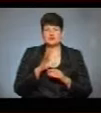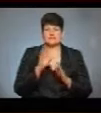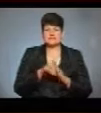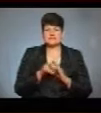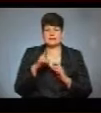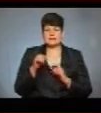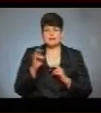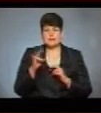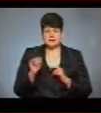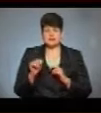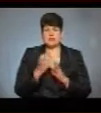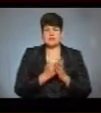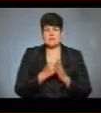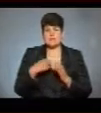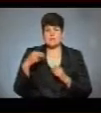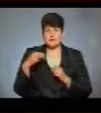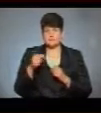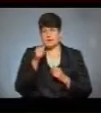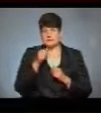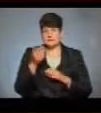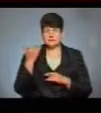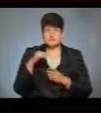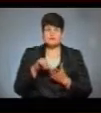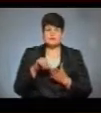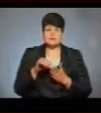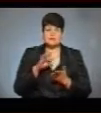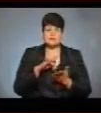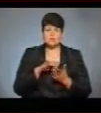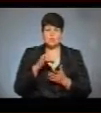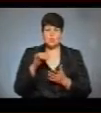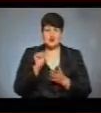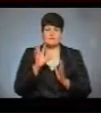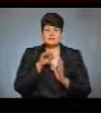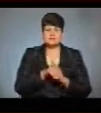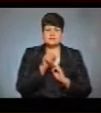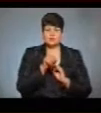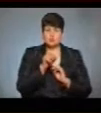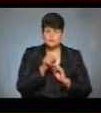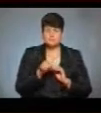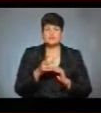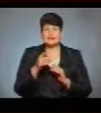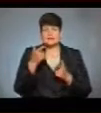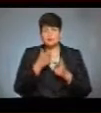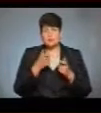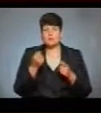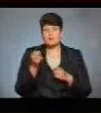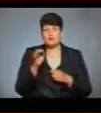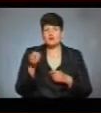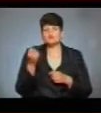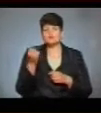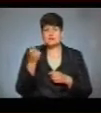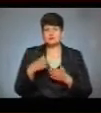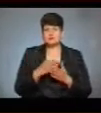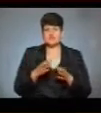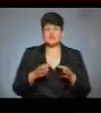про кандидатів у президенти. Місяць тому представники «Центр.UA» внесли в цей онлайн-інструмент інформацію про 12 політичних